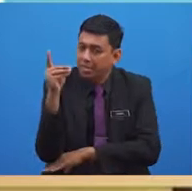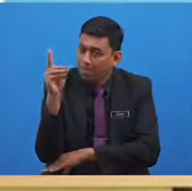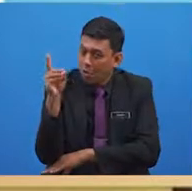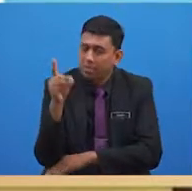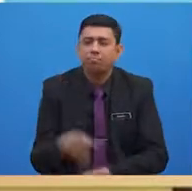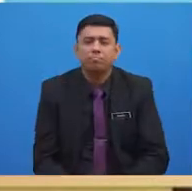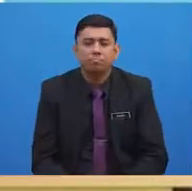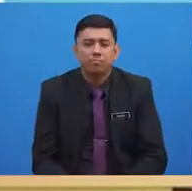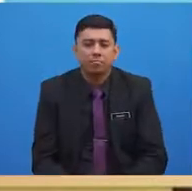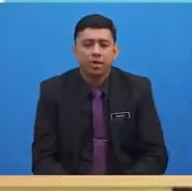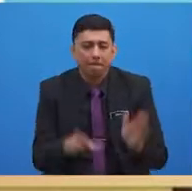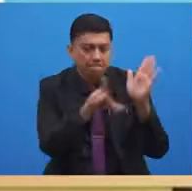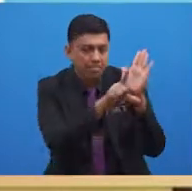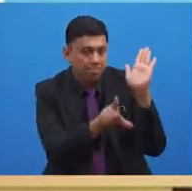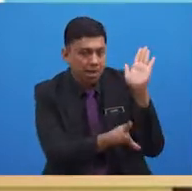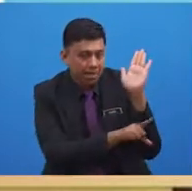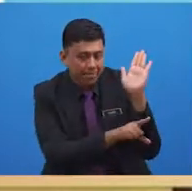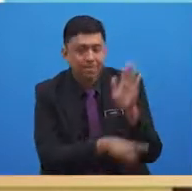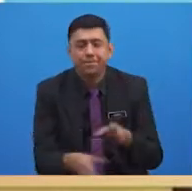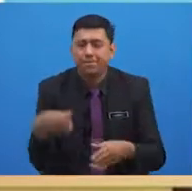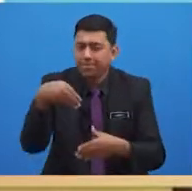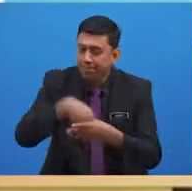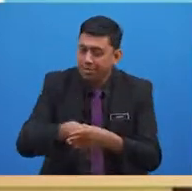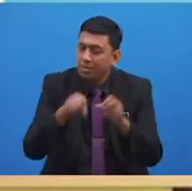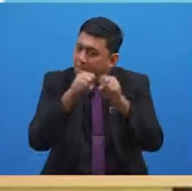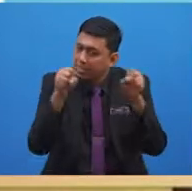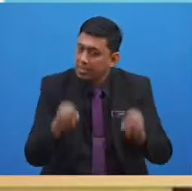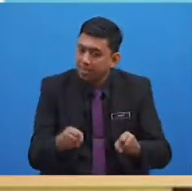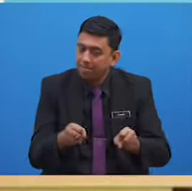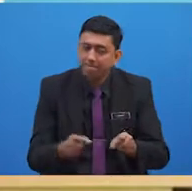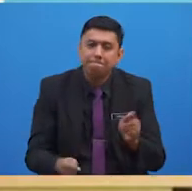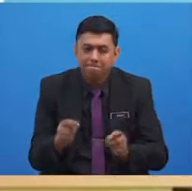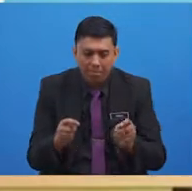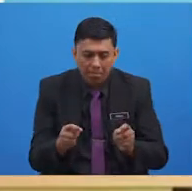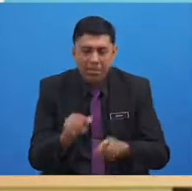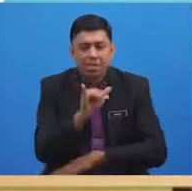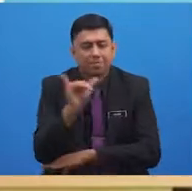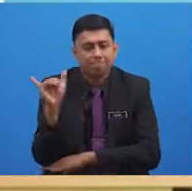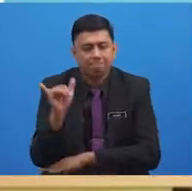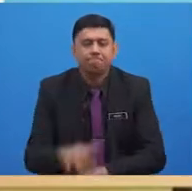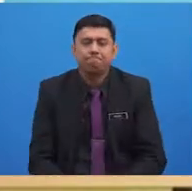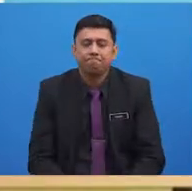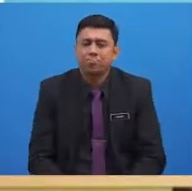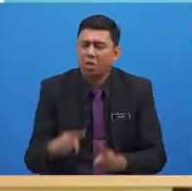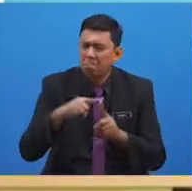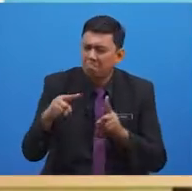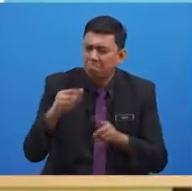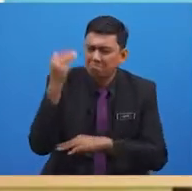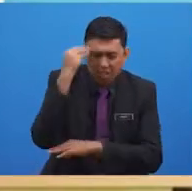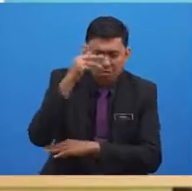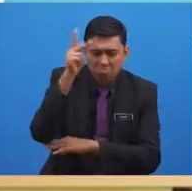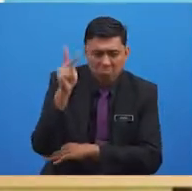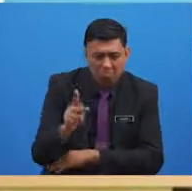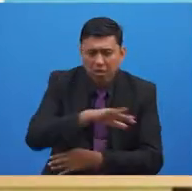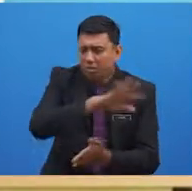demokrasi berperlembagaan dalam sistem pentadbirannya. Namun, tahukah para